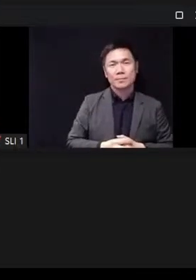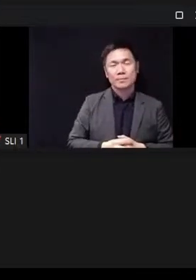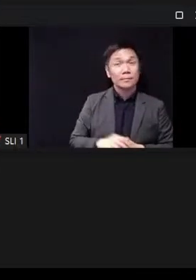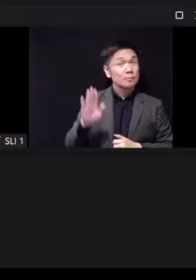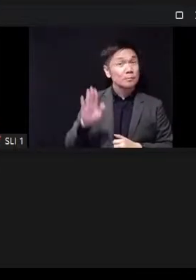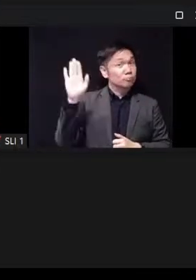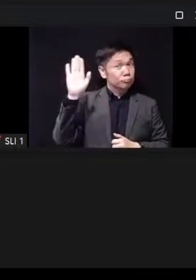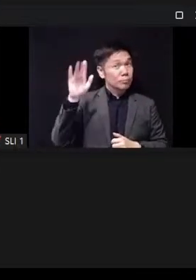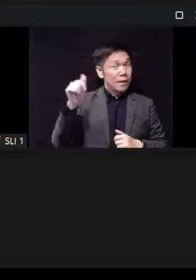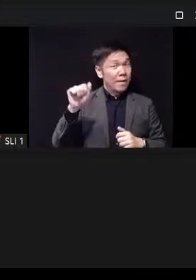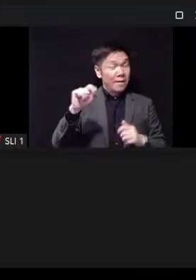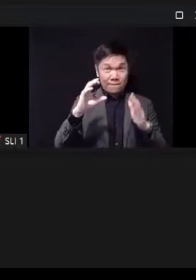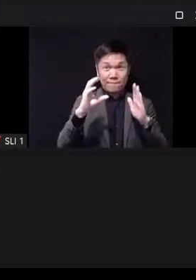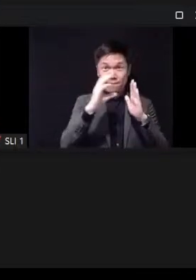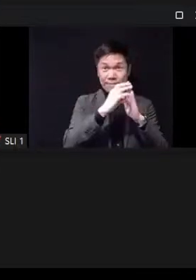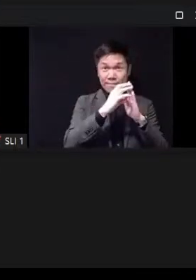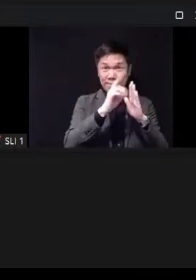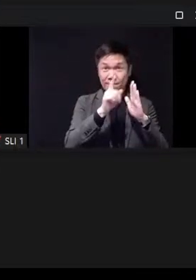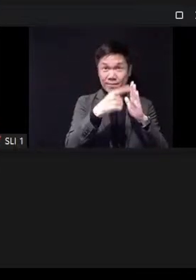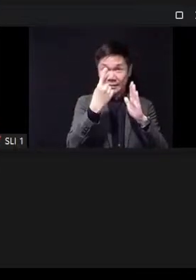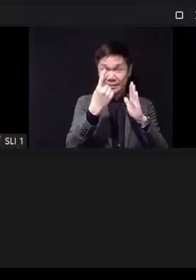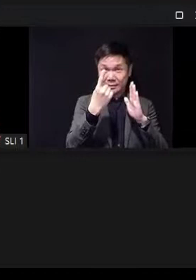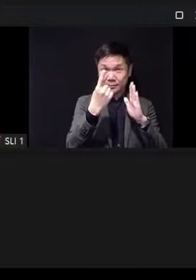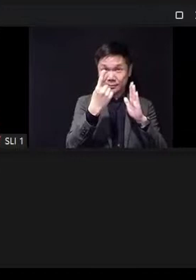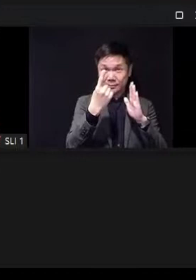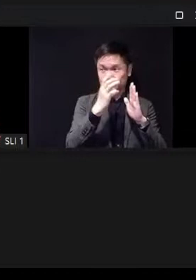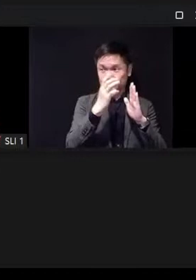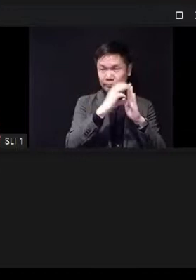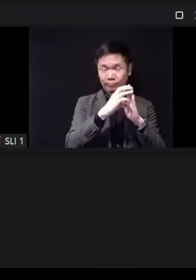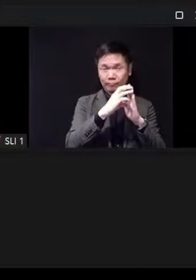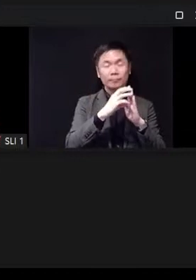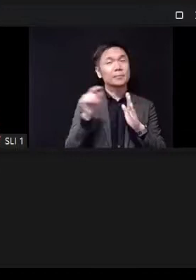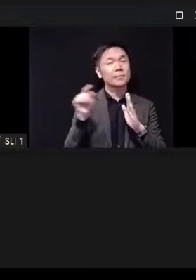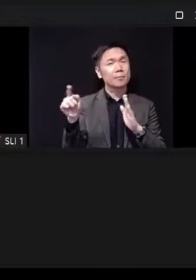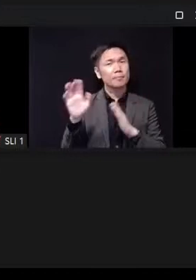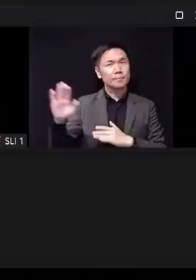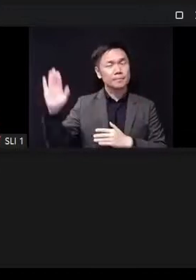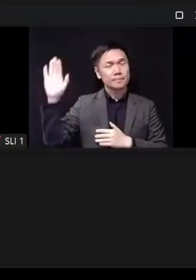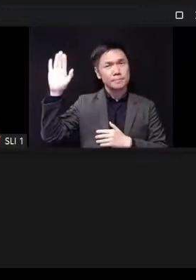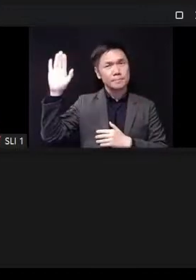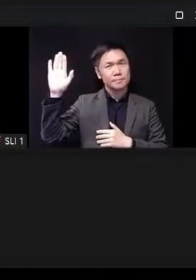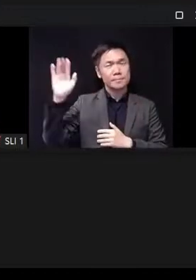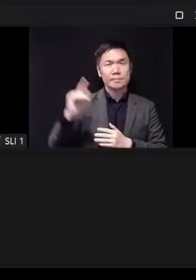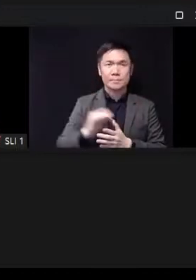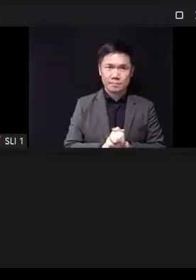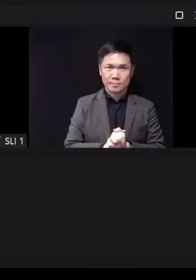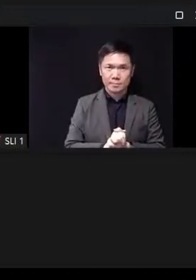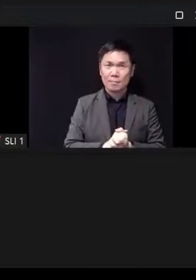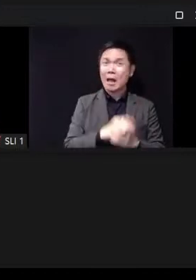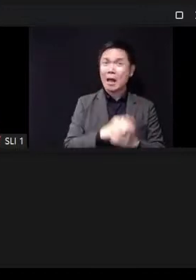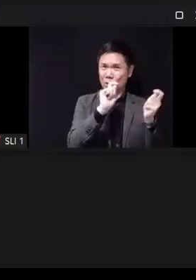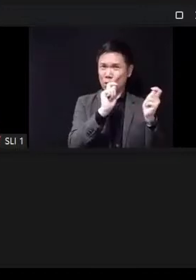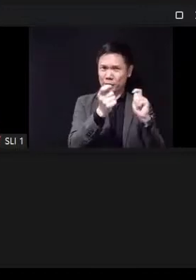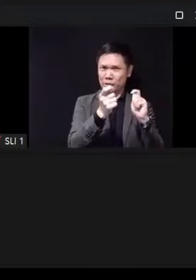Is it okay? We finish first with recommendation 1? Наша поправка касается рекомендации 2.